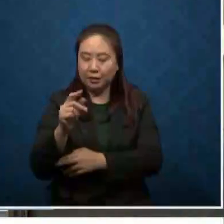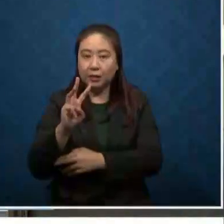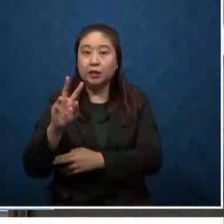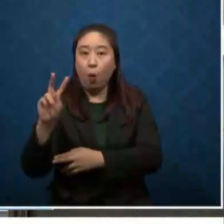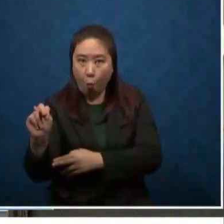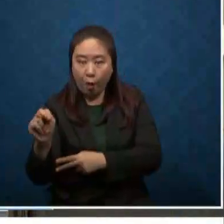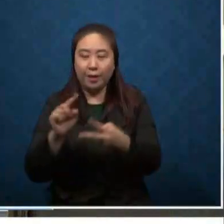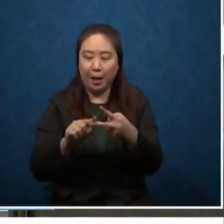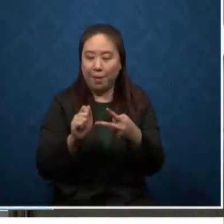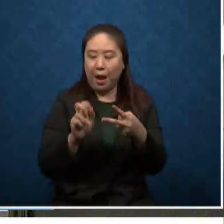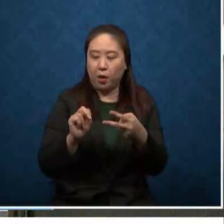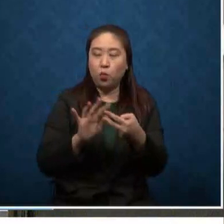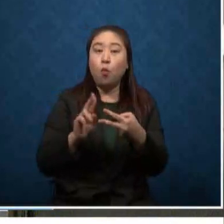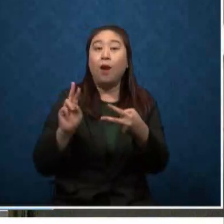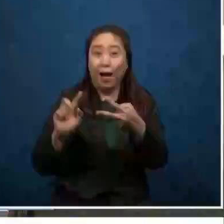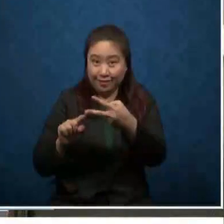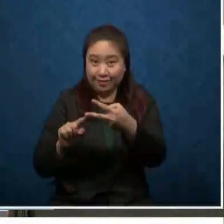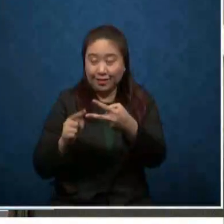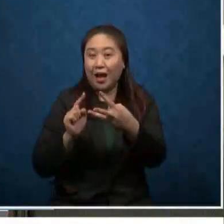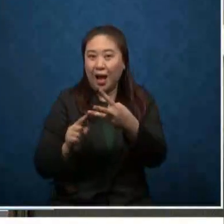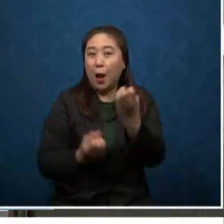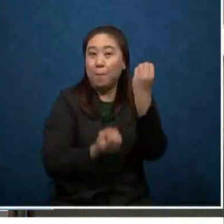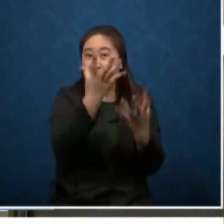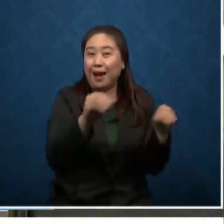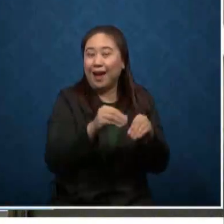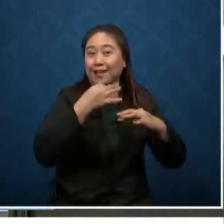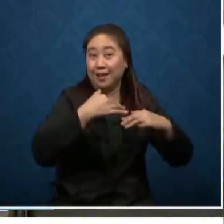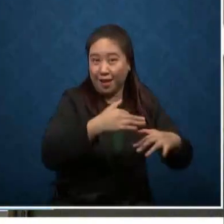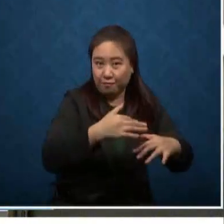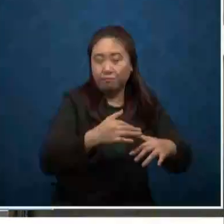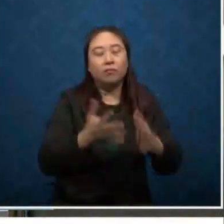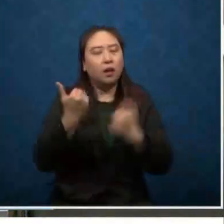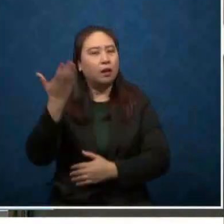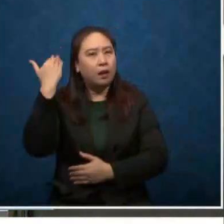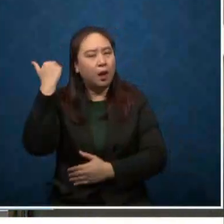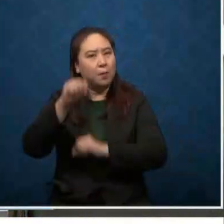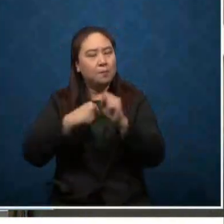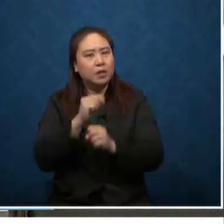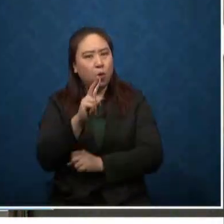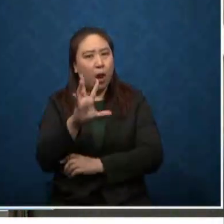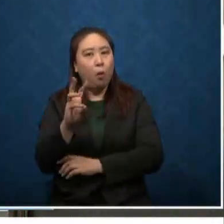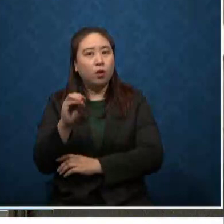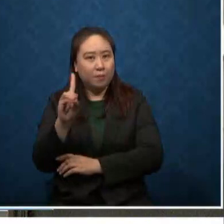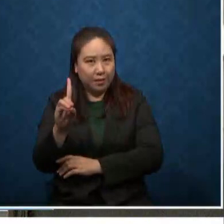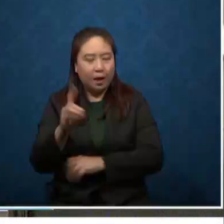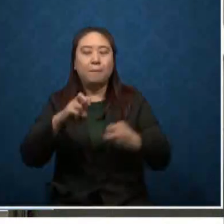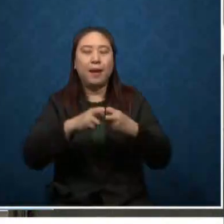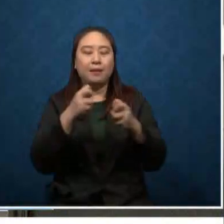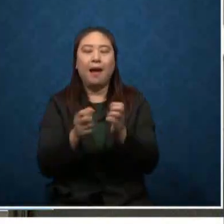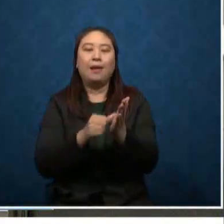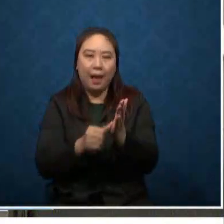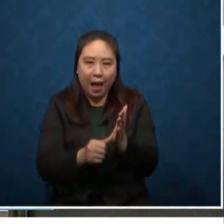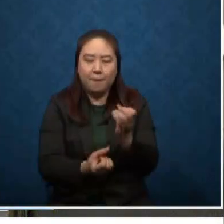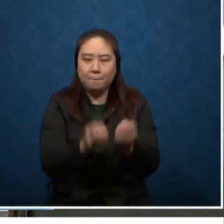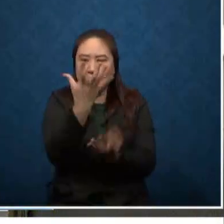เลนรัฐบา biscรีมะติข Geraltเมื่อ26 prev.261แก้ปัญหาสดิที่ปาทุอะเพศ